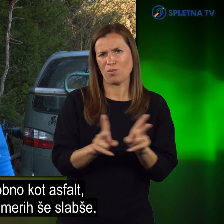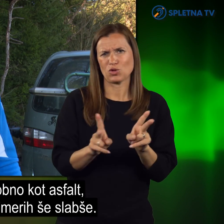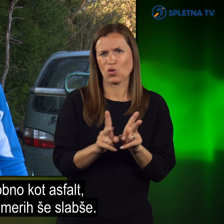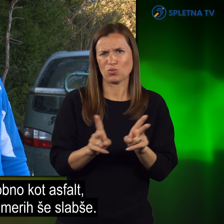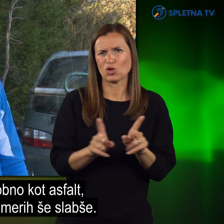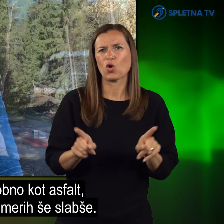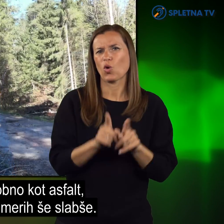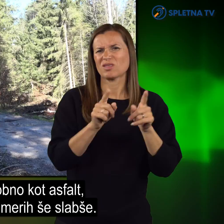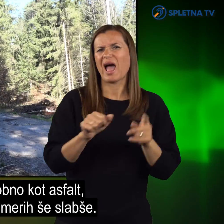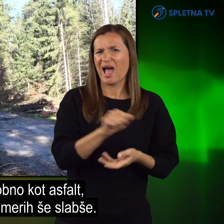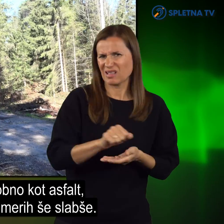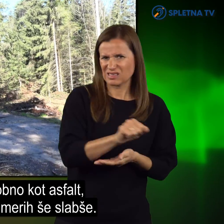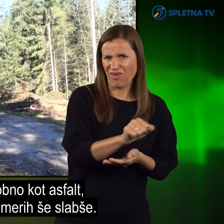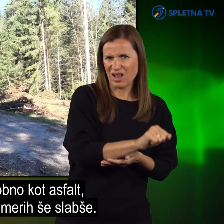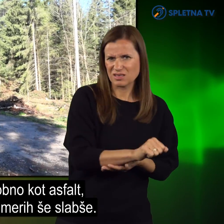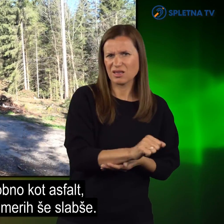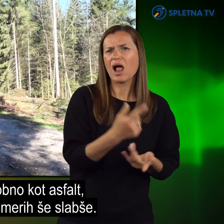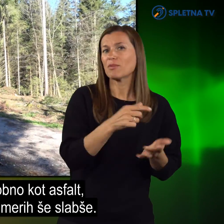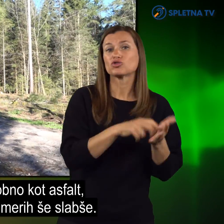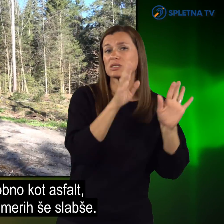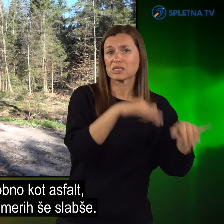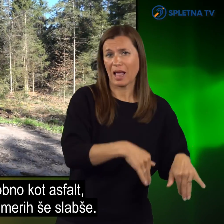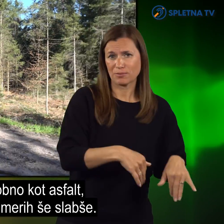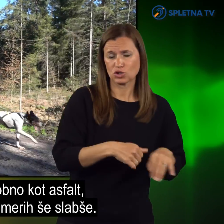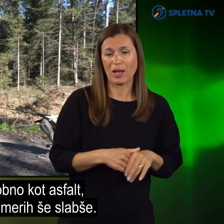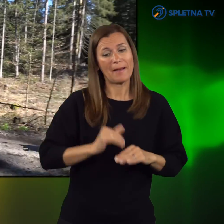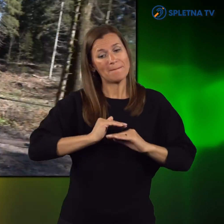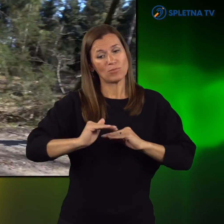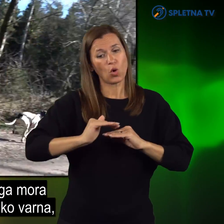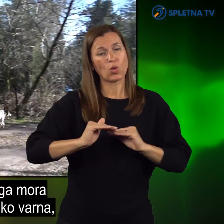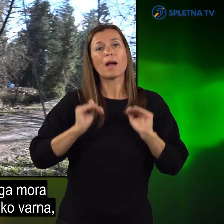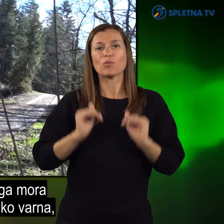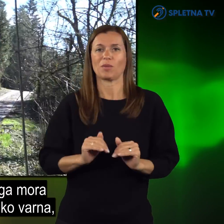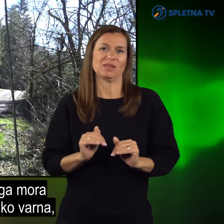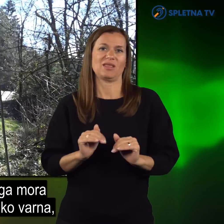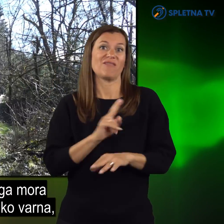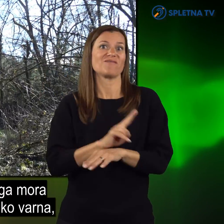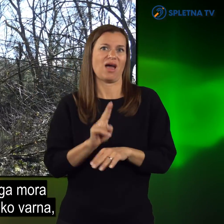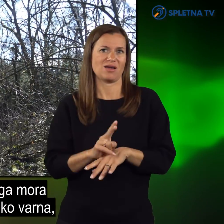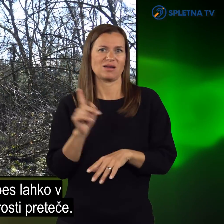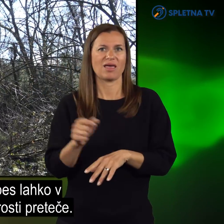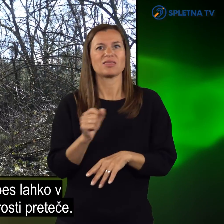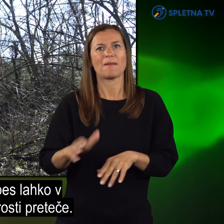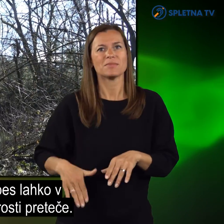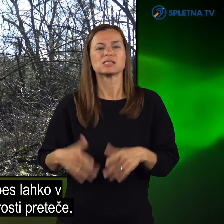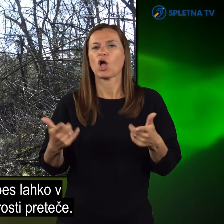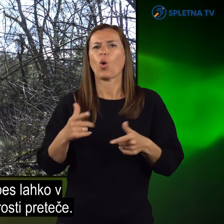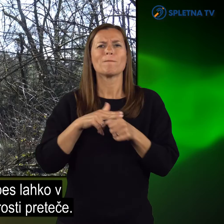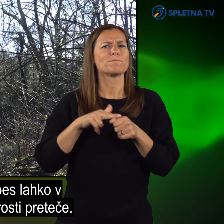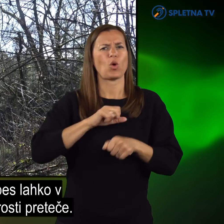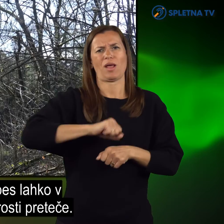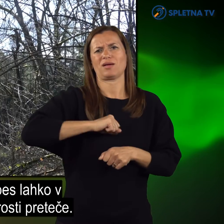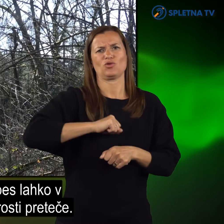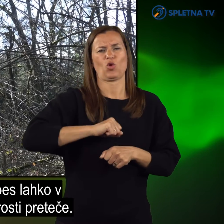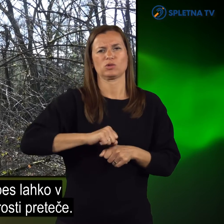zelo podobno kot asfalt, oziroma v kakšnih primerih še slabše. Proga mora biti toliko varna, da jo pes lahko v